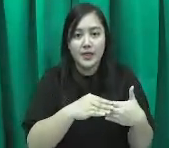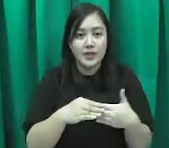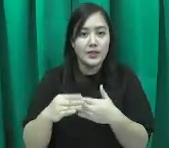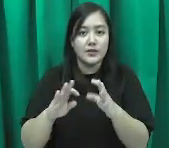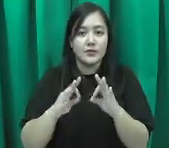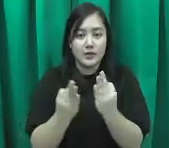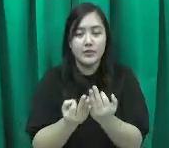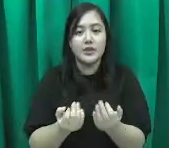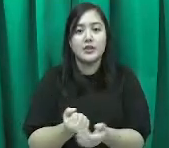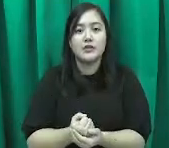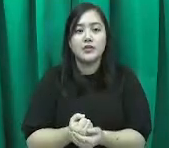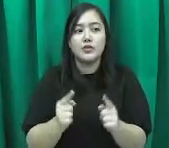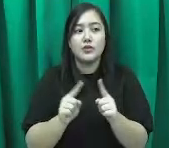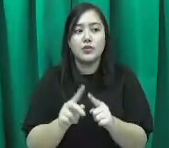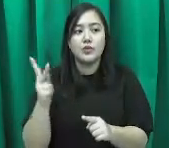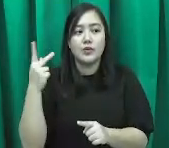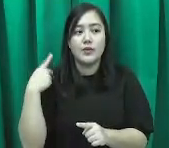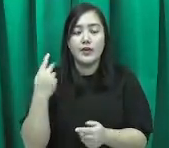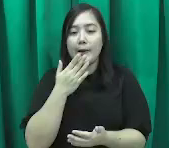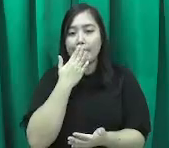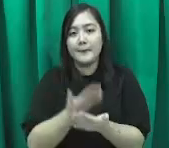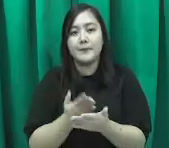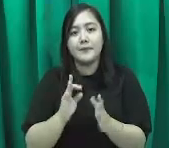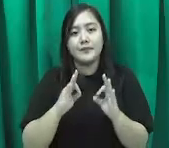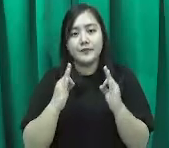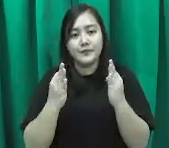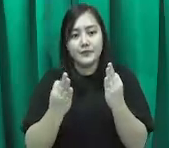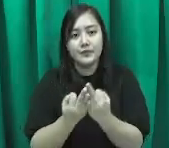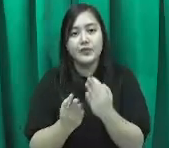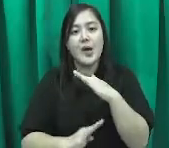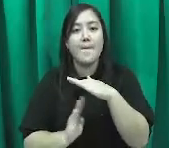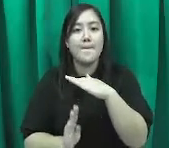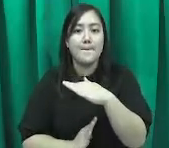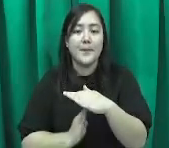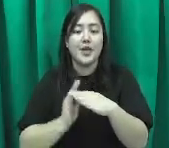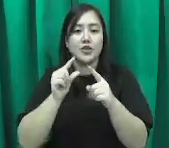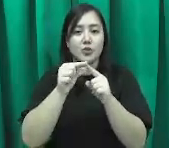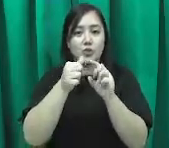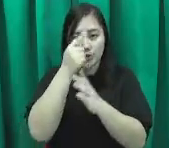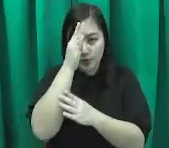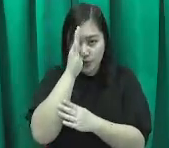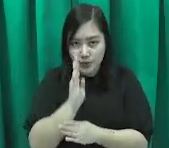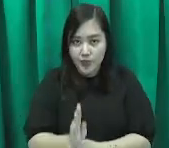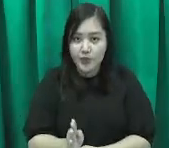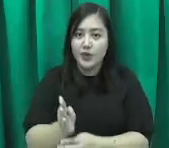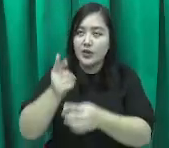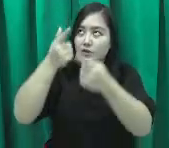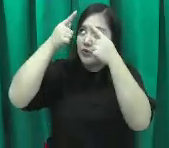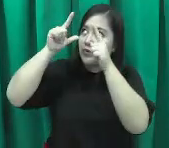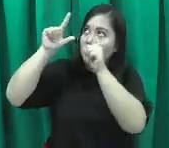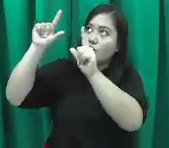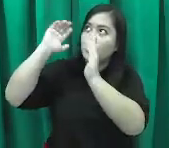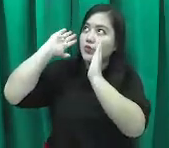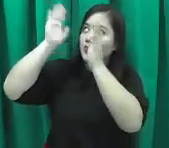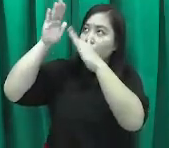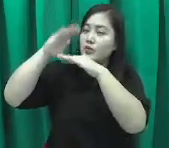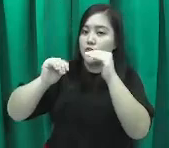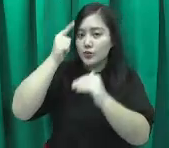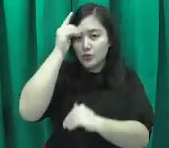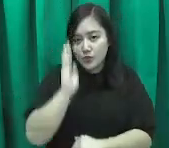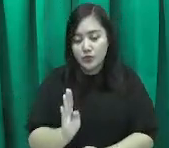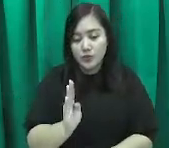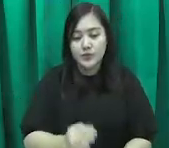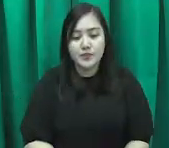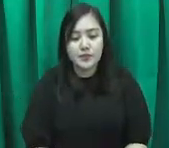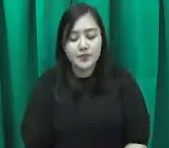ating family para magkaroon tayo ng maayos na pamilya na naaayon sa salita ng Diyos patungo sa Panginoon. Yes. Yeah.